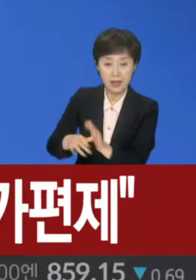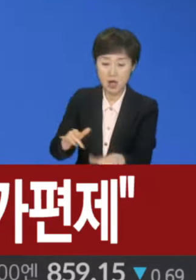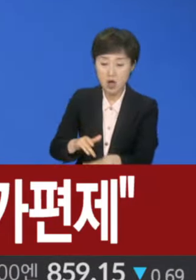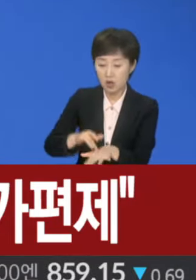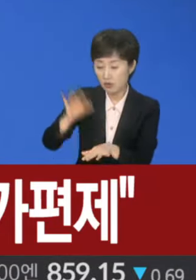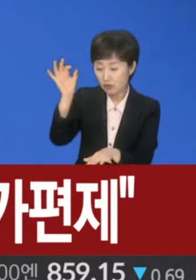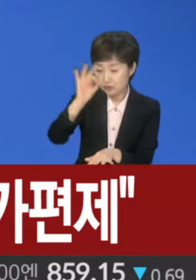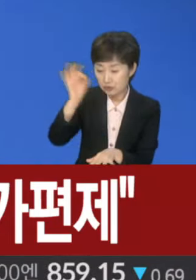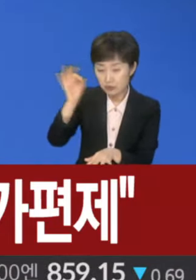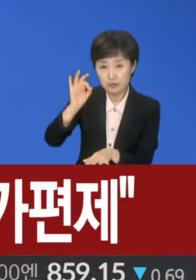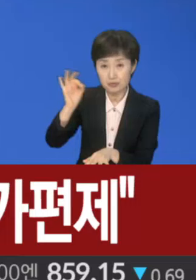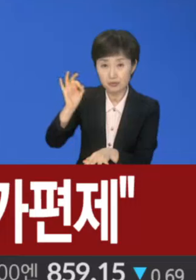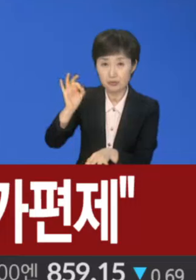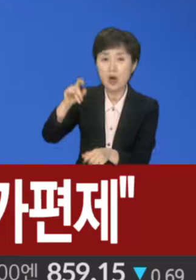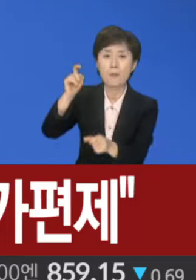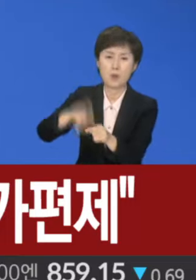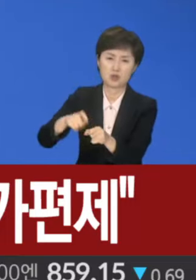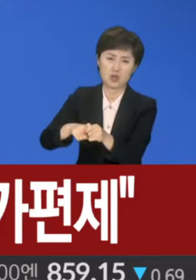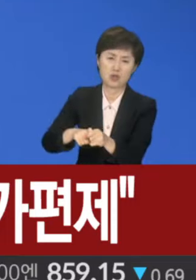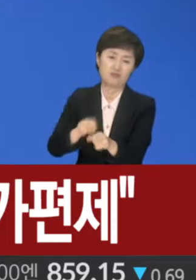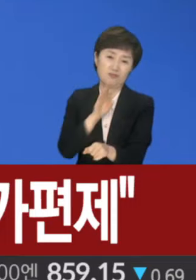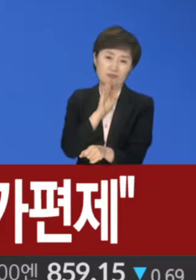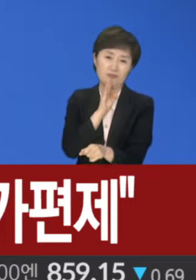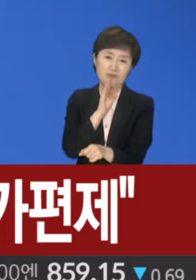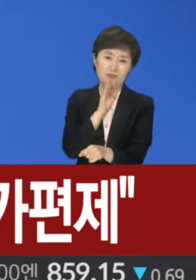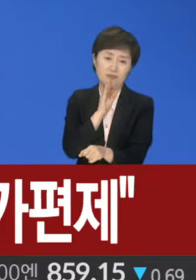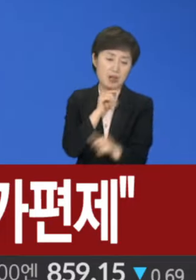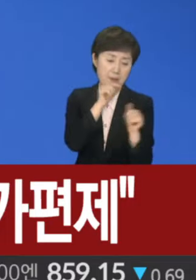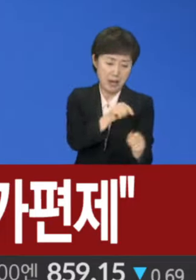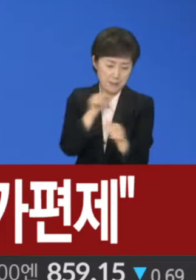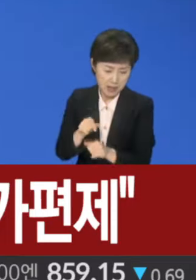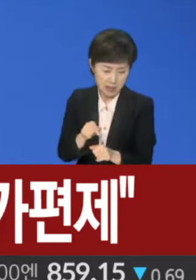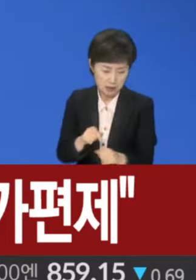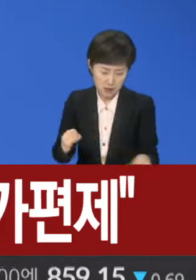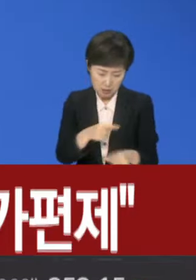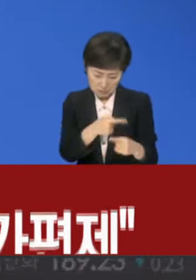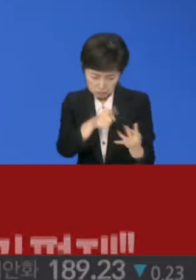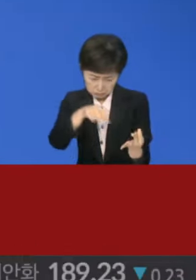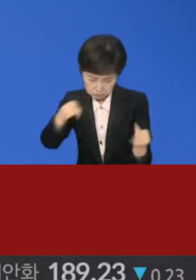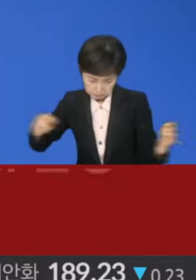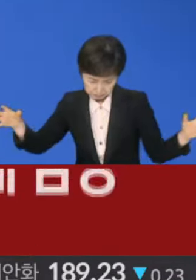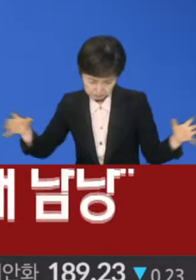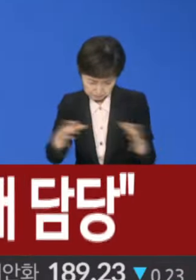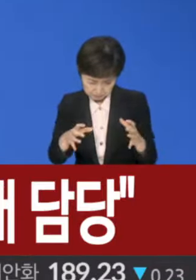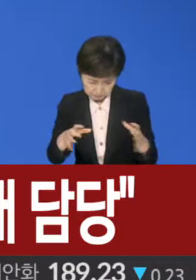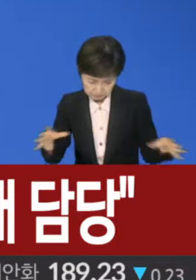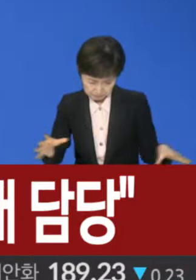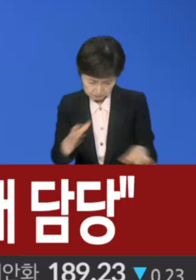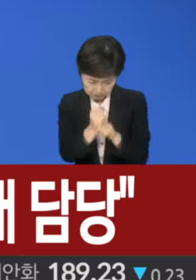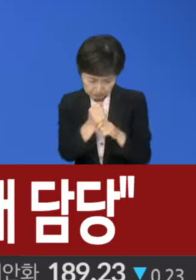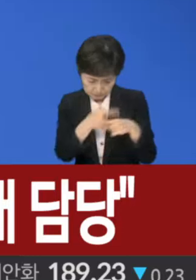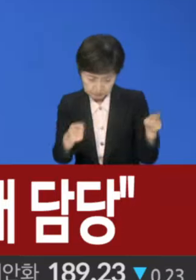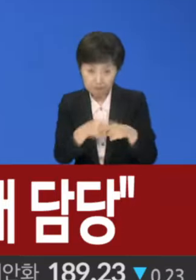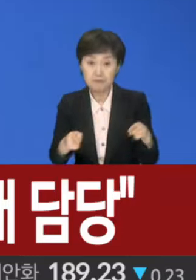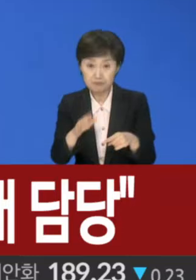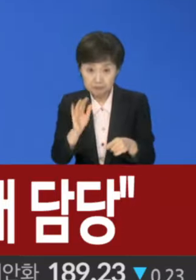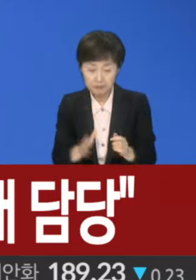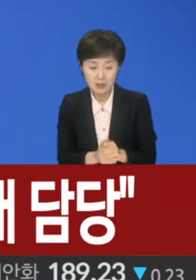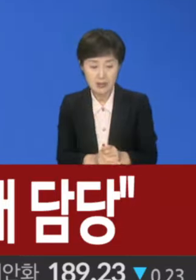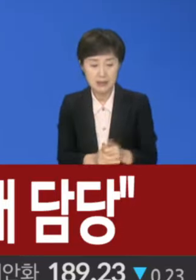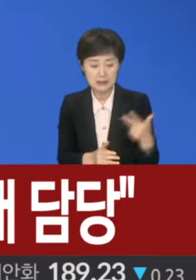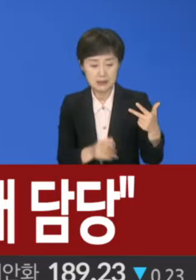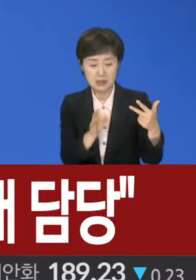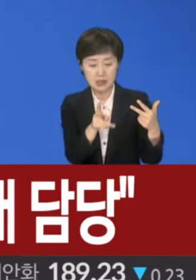실종자들 수색 구조하기 위한 목적하에 이루어진 것이란 점을 종합적으로 고려해 볼 때 7여단장 등